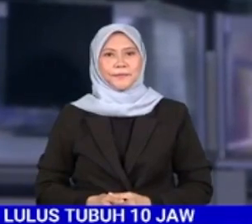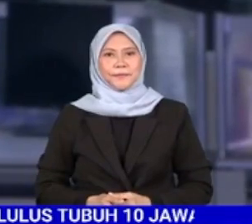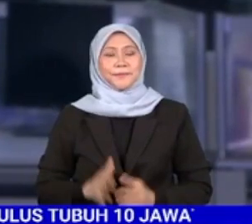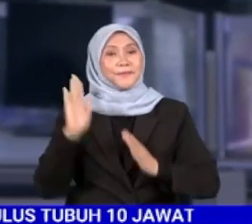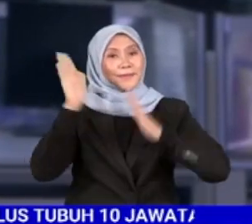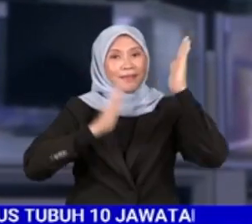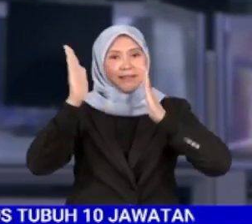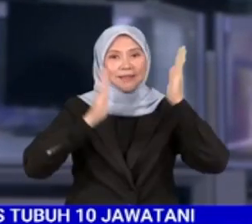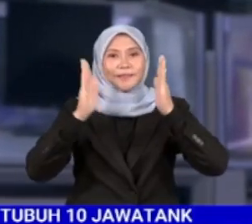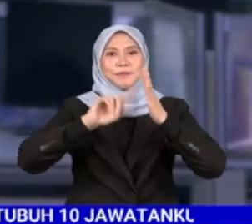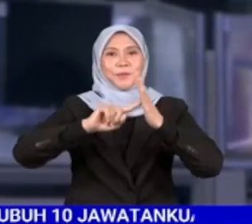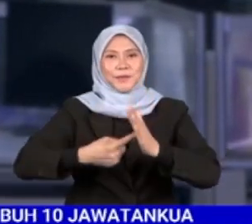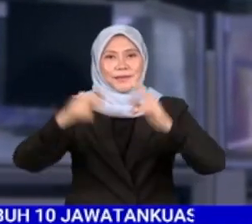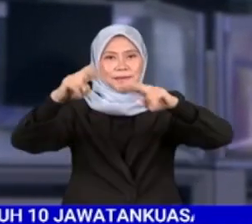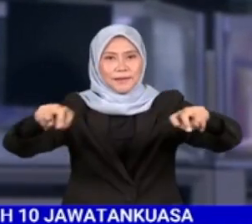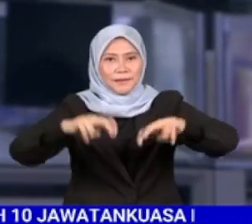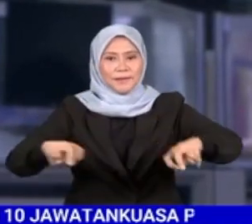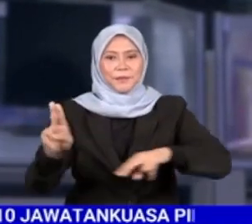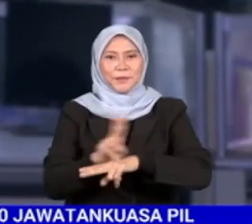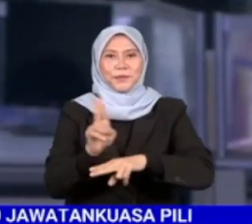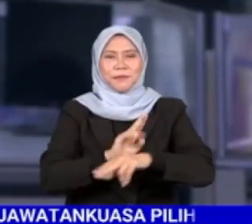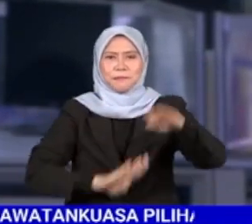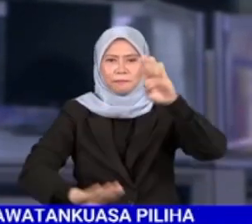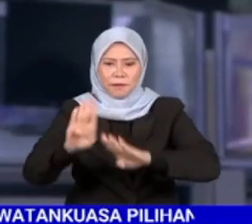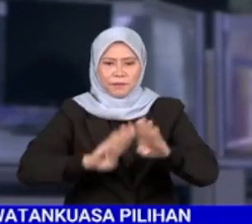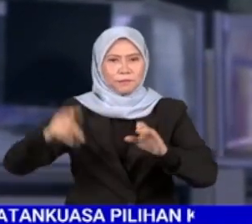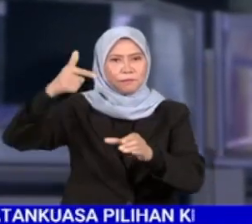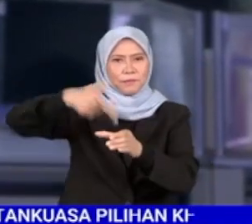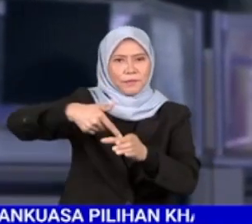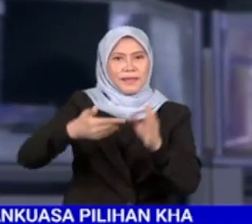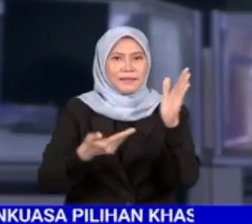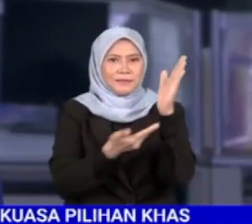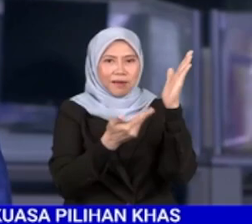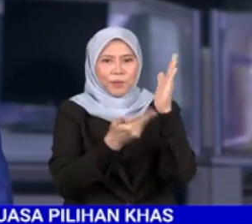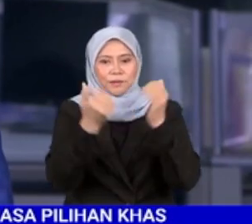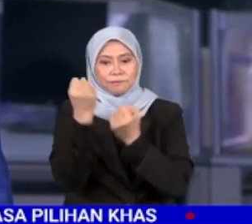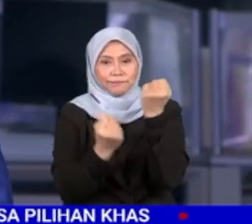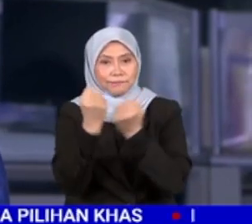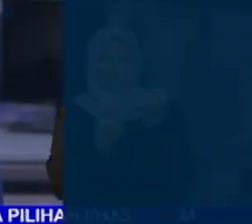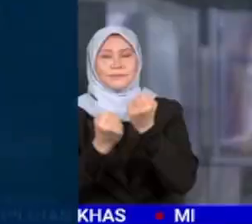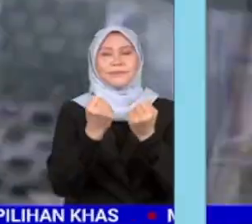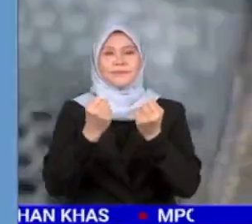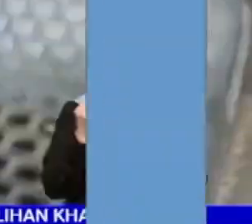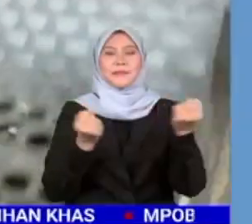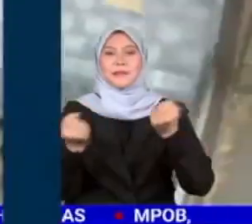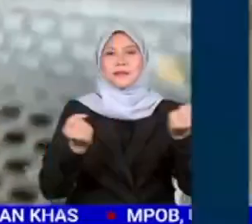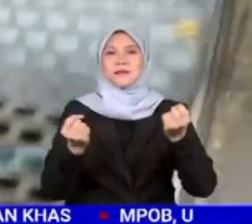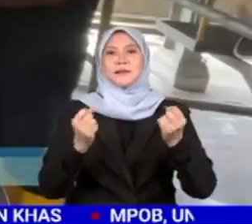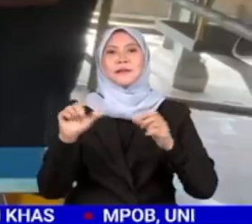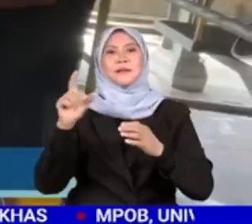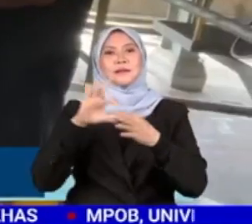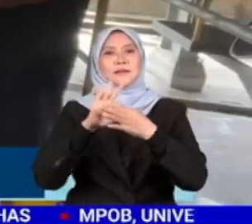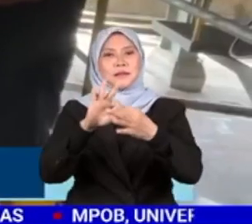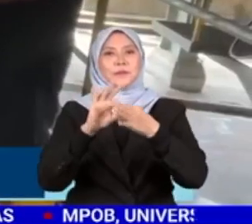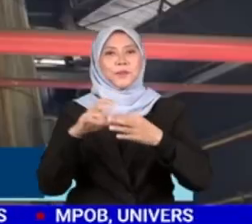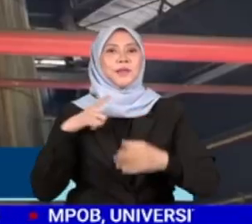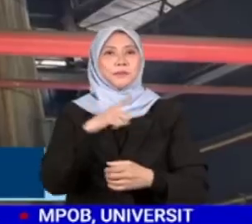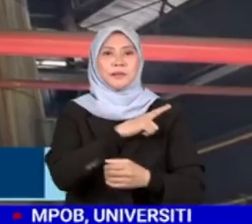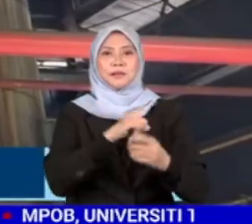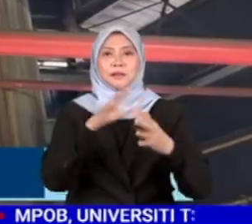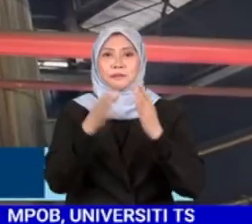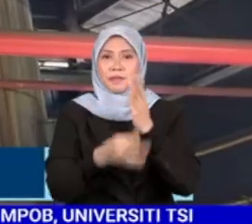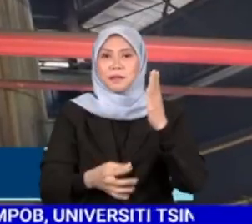Baik, Malaysia memulakan kajian penggunaan biodiesel sawit untuk enjin kereta. Ini menerusi kerjasama Lembaga Minyak Sawit